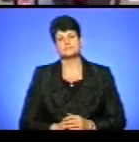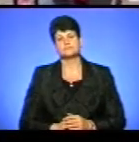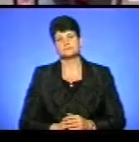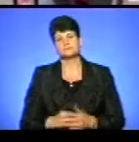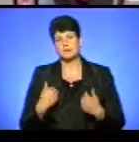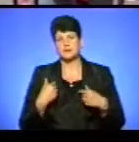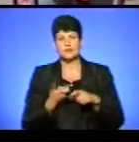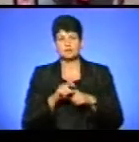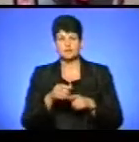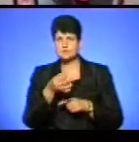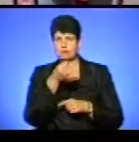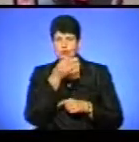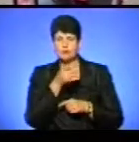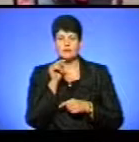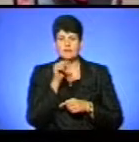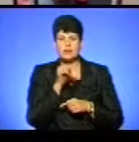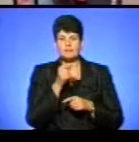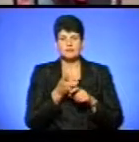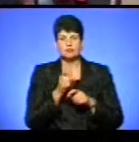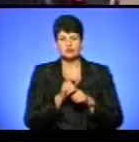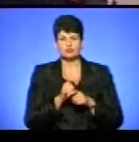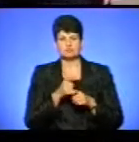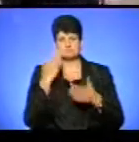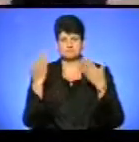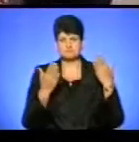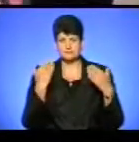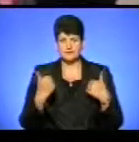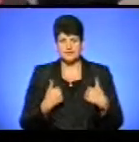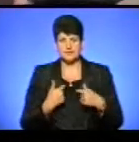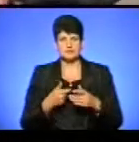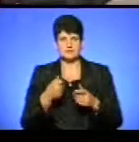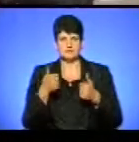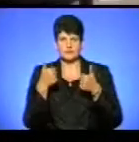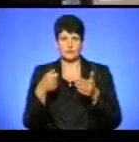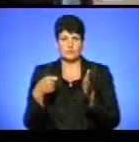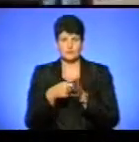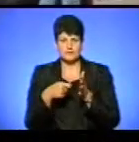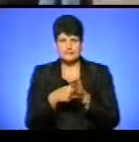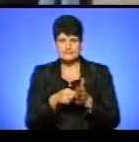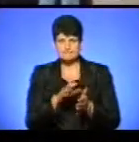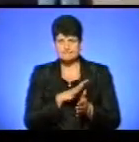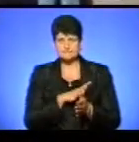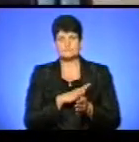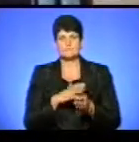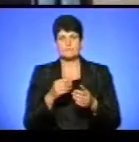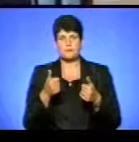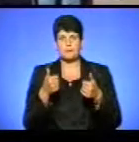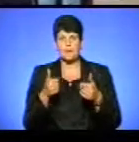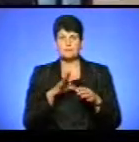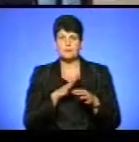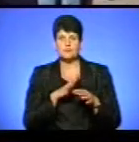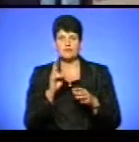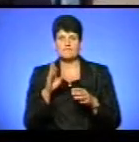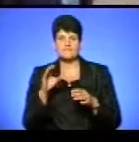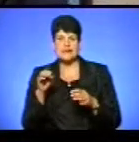Мені дуже сподобалось, нам там дуже розлікали, нас було добре харчування, нас було дуже багато квестів,